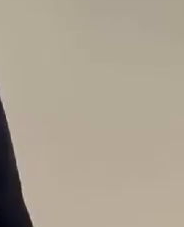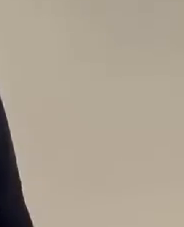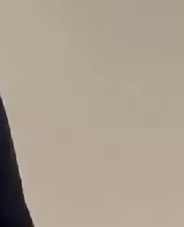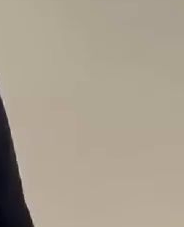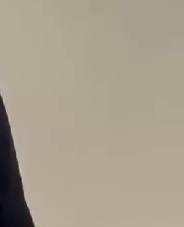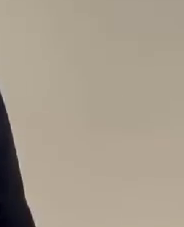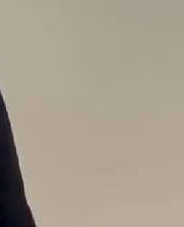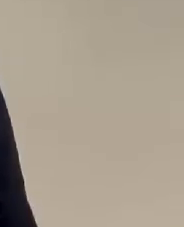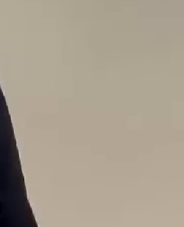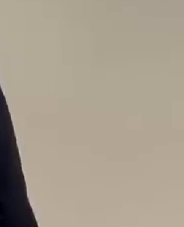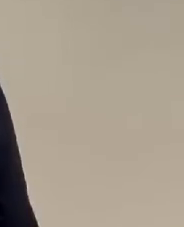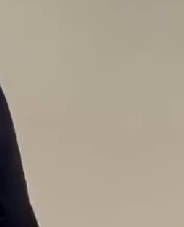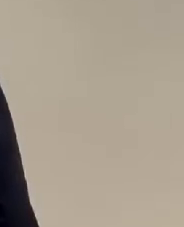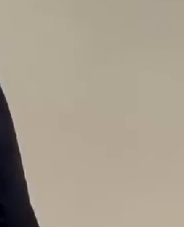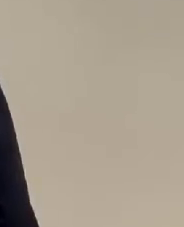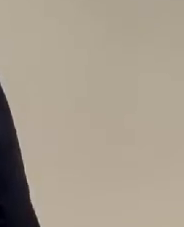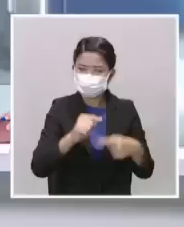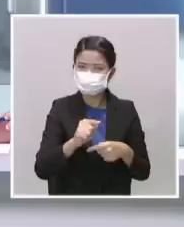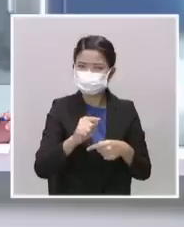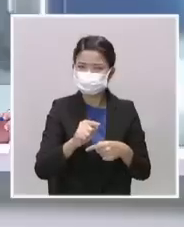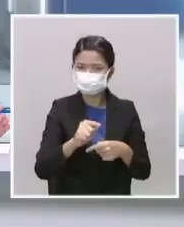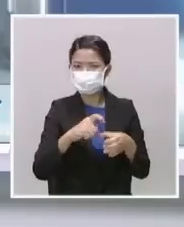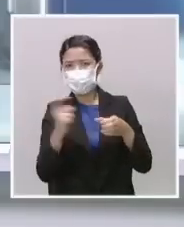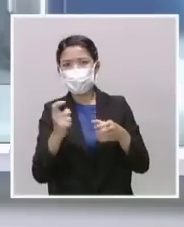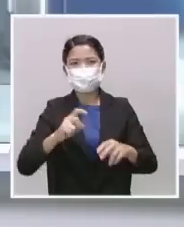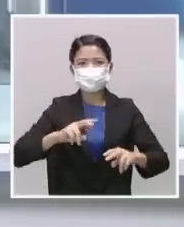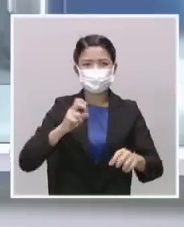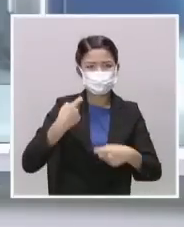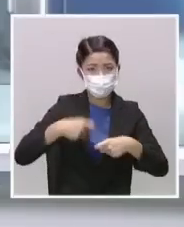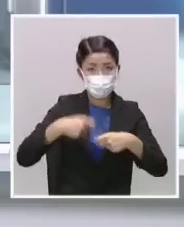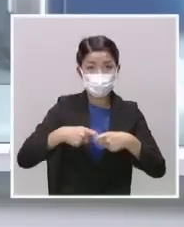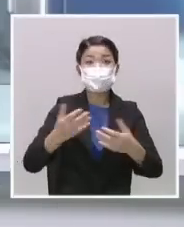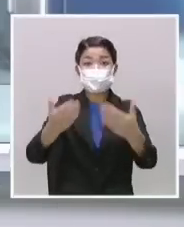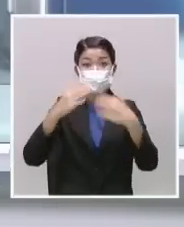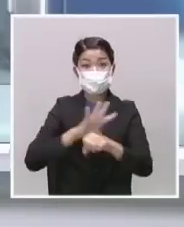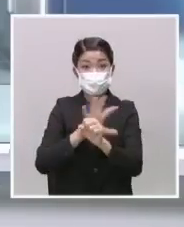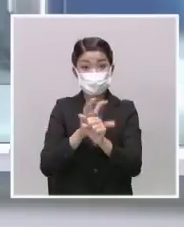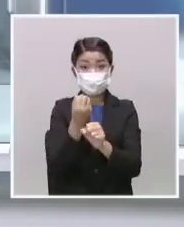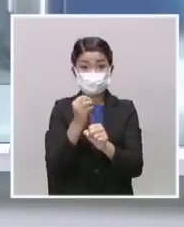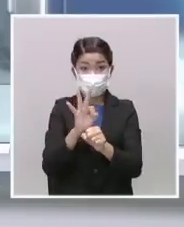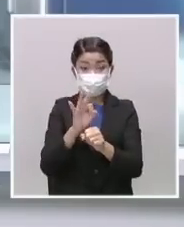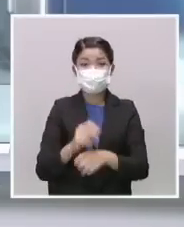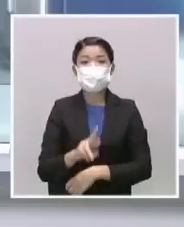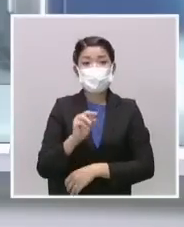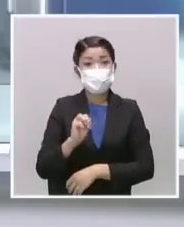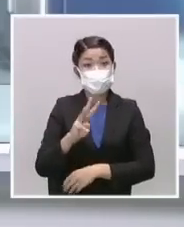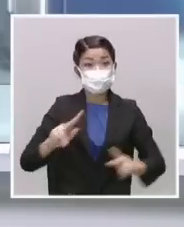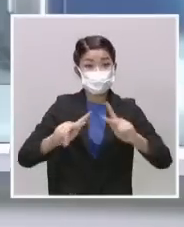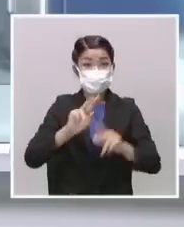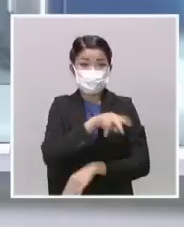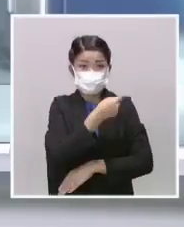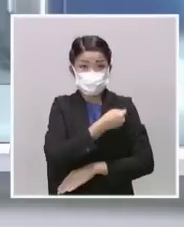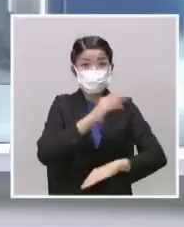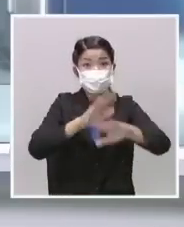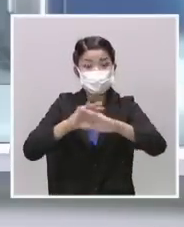ครับ แล้วก็ยังกลายพันธุ์เร็วอีกด้วยนะคะส่วนทั้งเรื่องของโควิด -19 กันบ้างนะคะรัฐมนตรีว่าการกระทรวงสาธารณสุขก็เร่งรัดให้